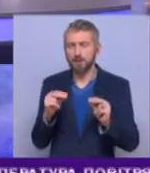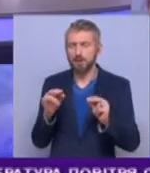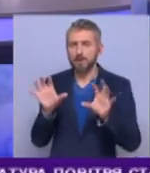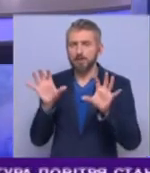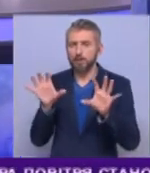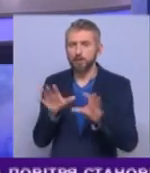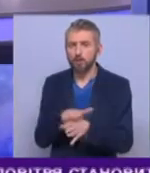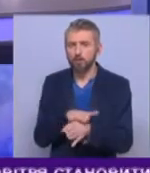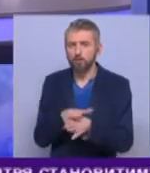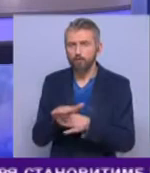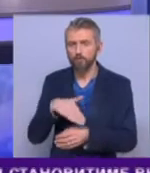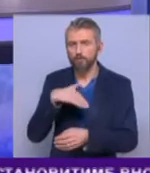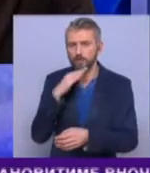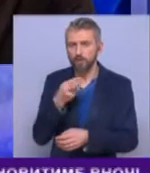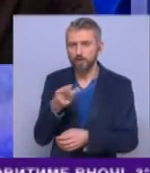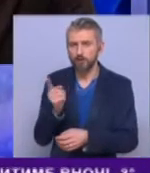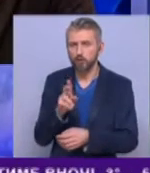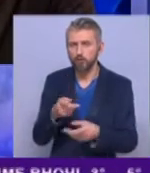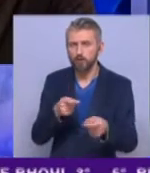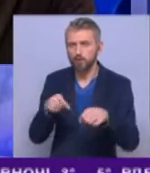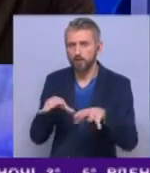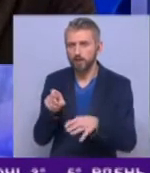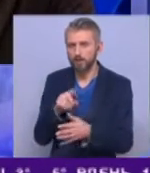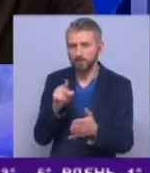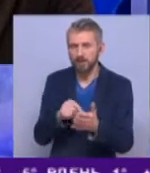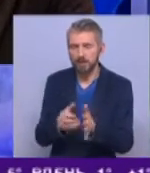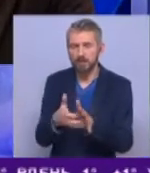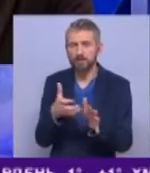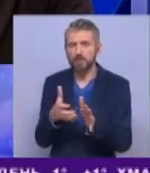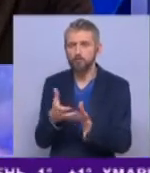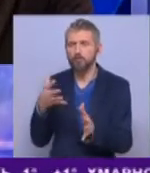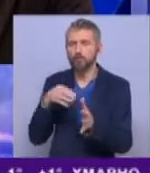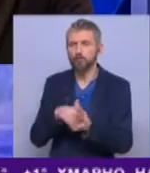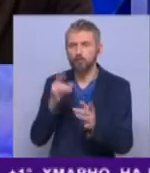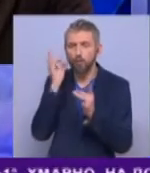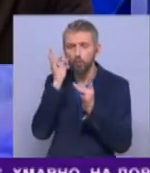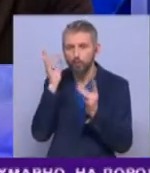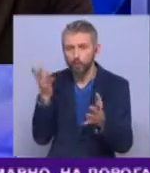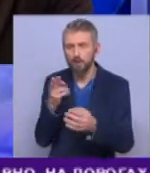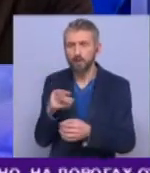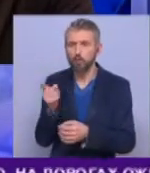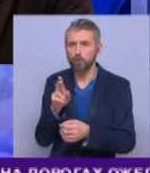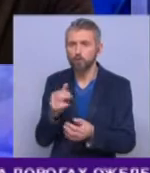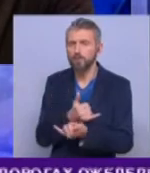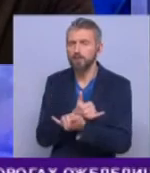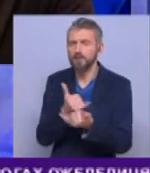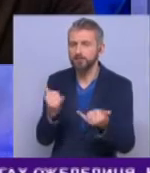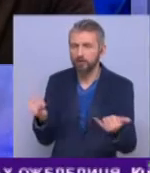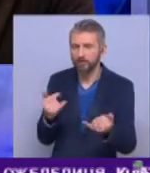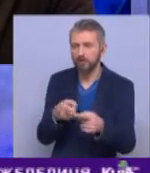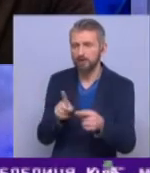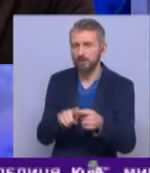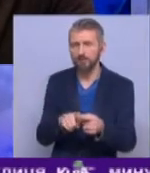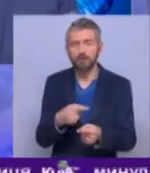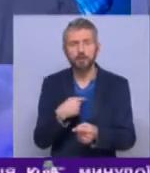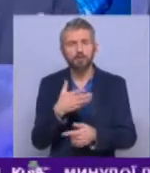приймати. Повністю вистачає для того, щоб регулювати це питання. Не вистачає внутрішньої культури для того, щоб забезпечити... ці процеси.